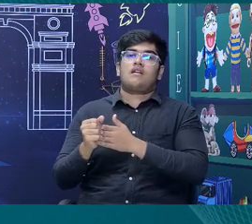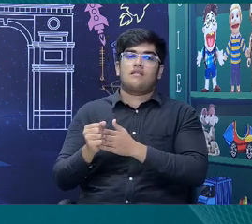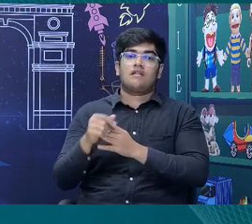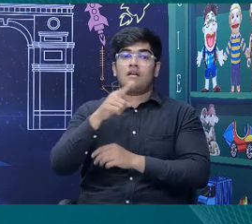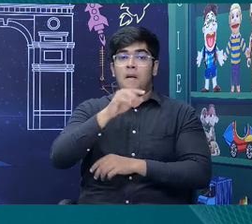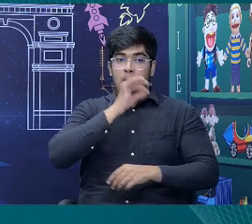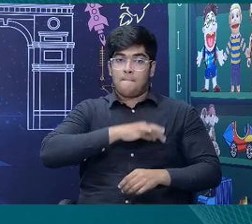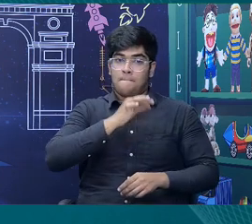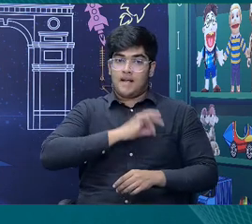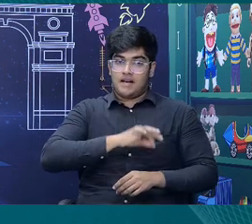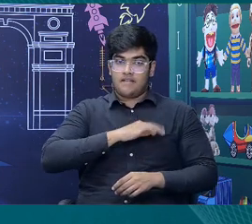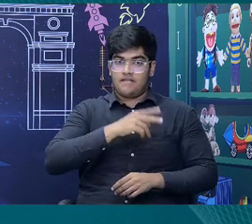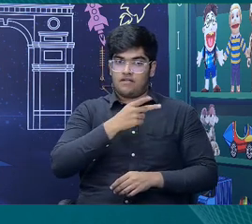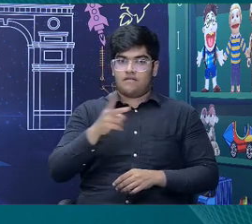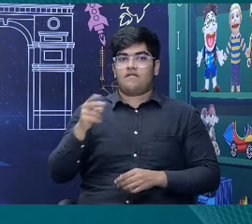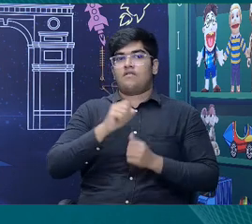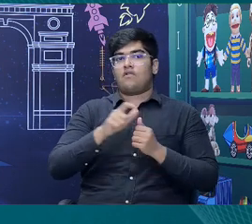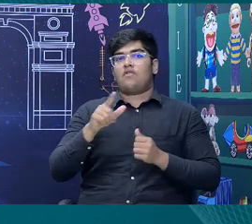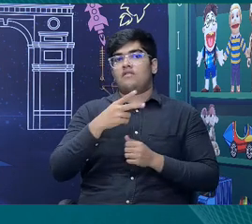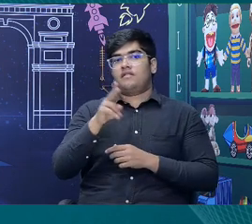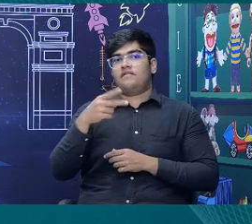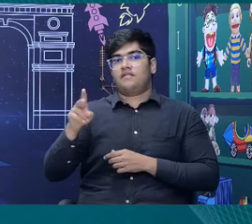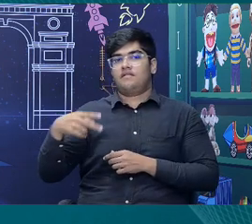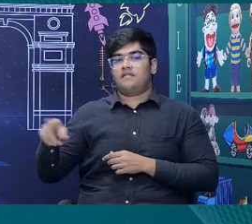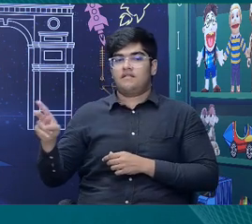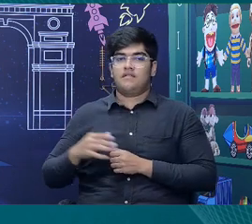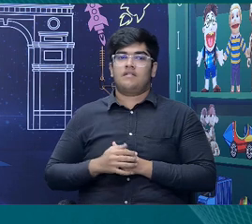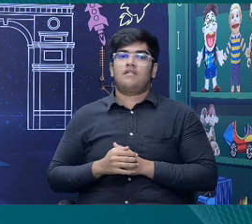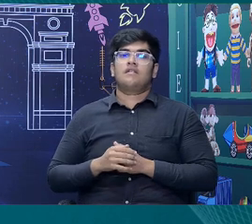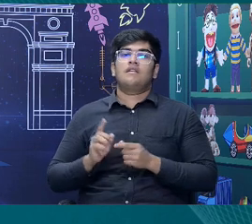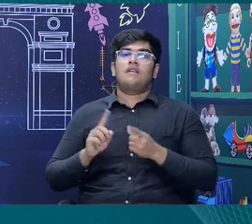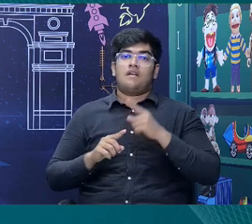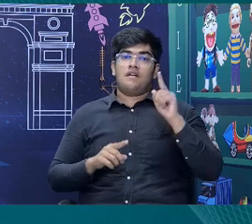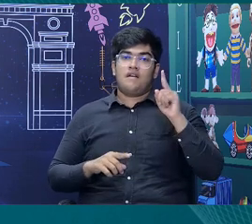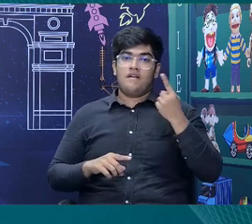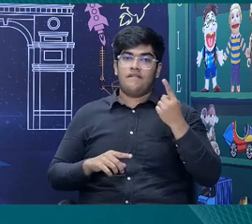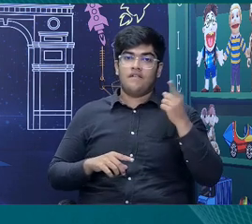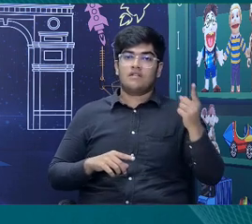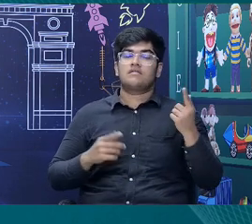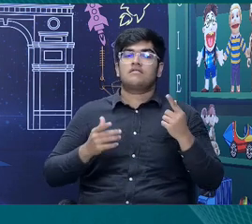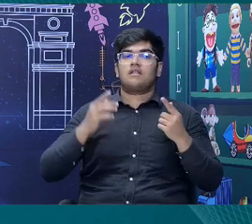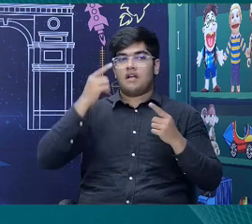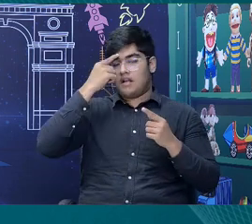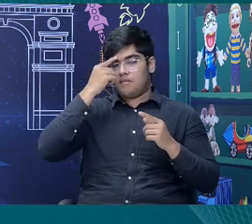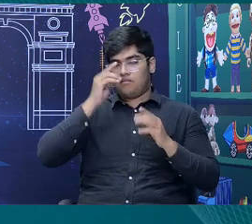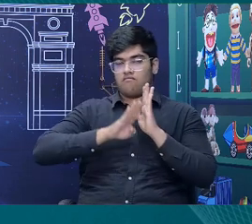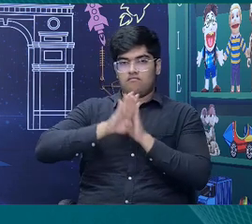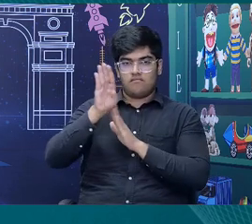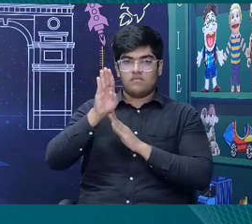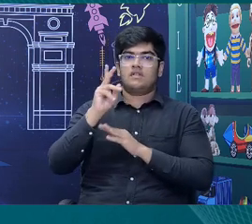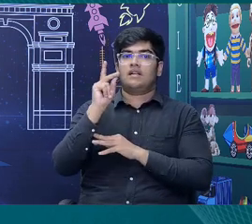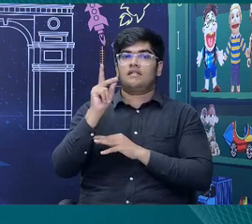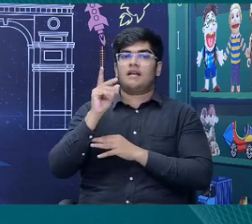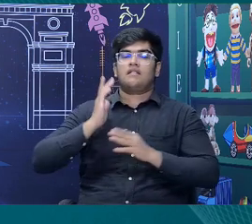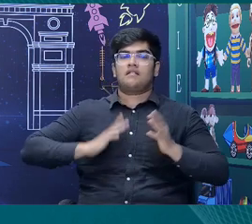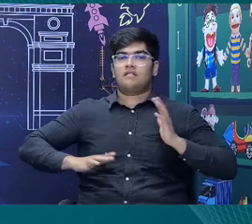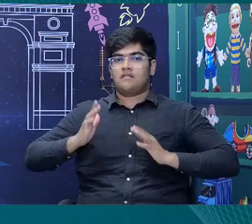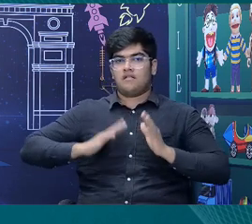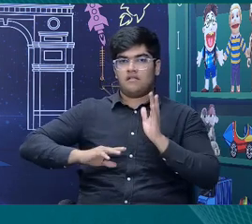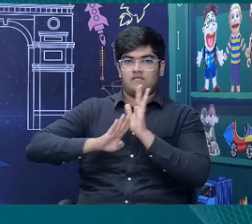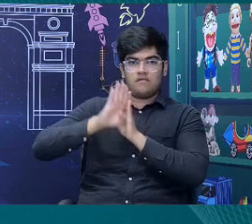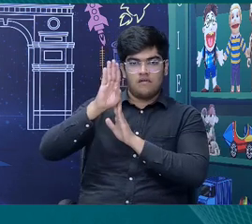हैं साइकोडायनेमिक में इमोशनल ग्रोथ है बिहेवियरल में बिहेवियरल ग्रोथ है और एसिस्टेंसिया ग्रोथ